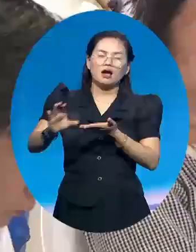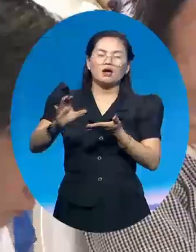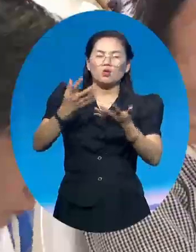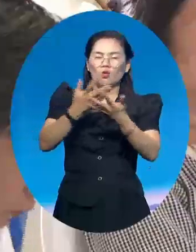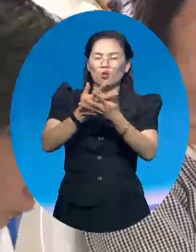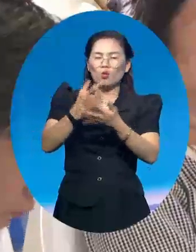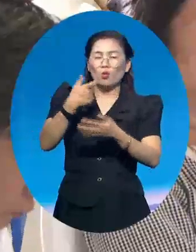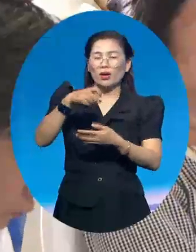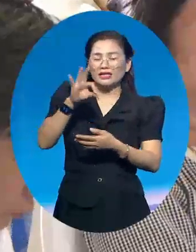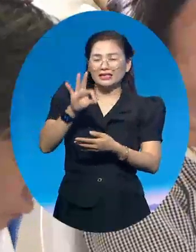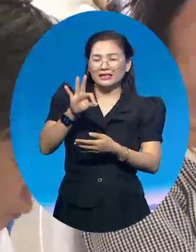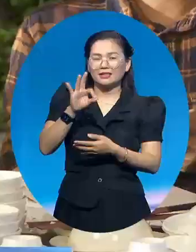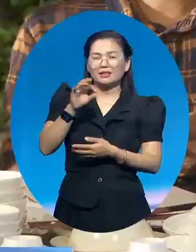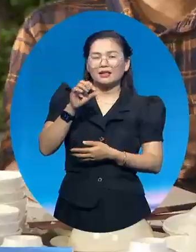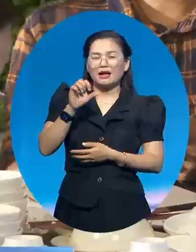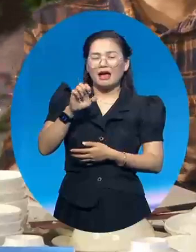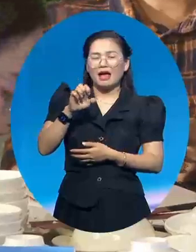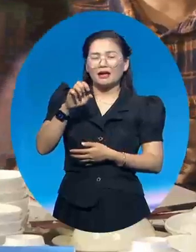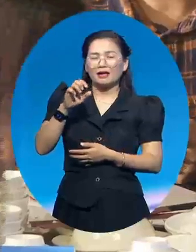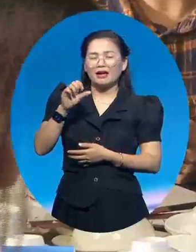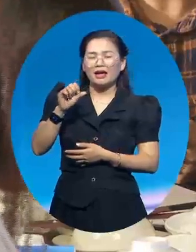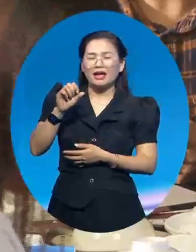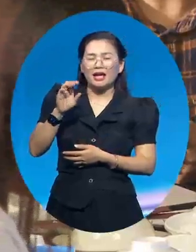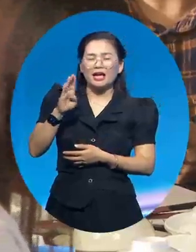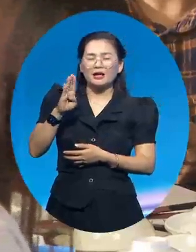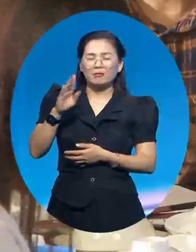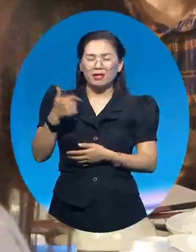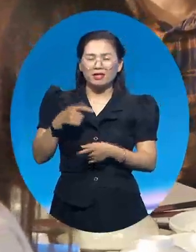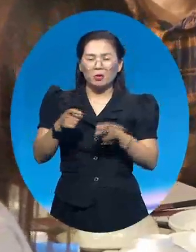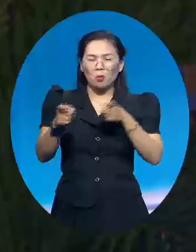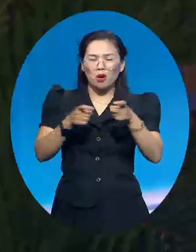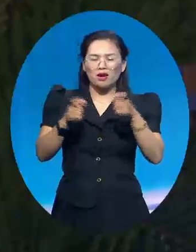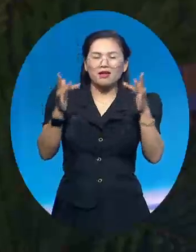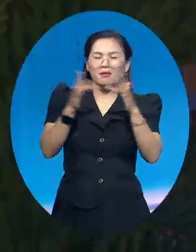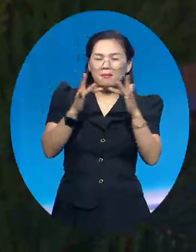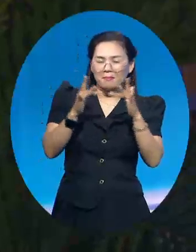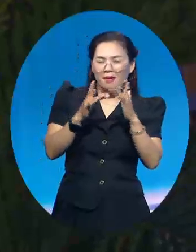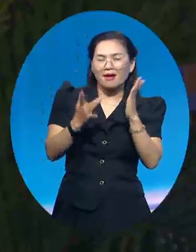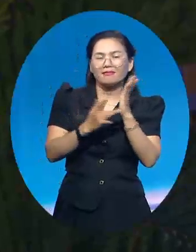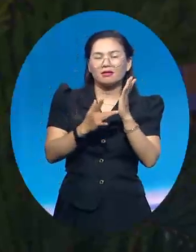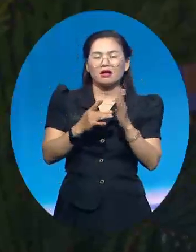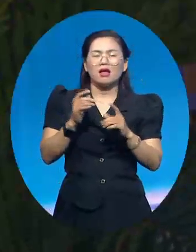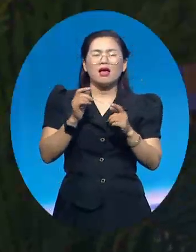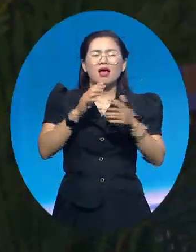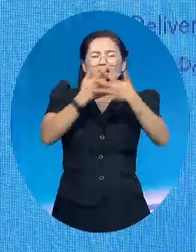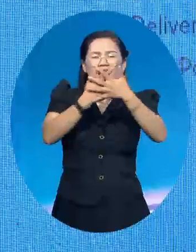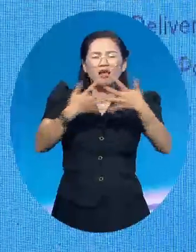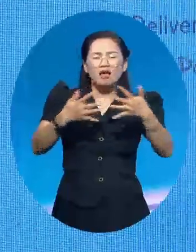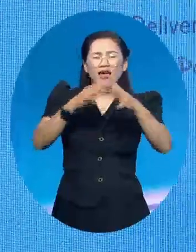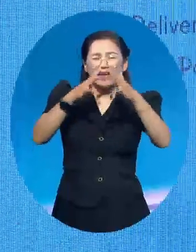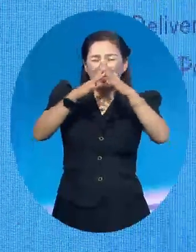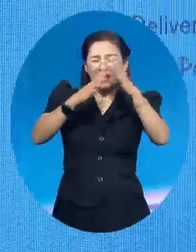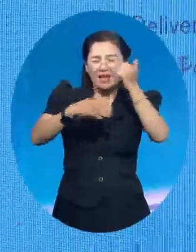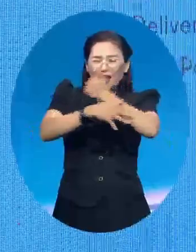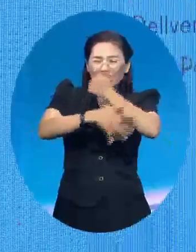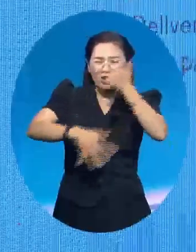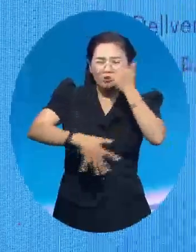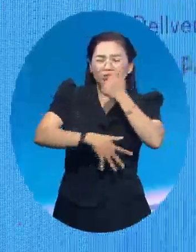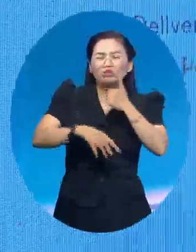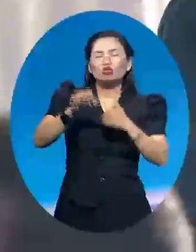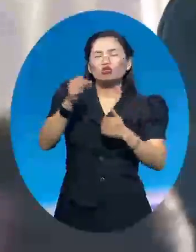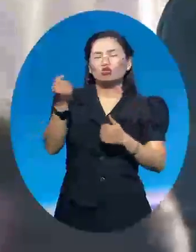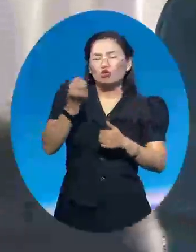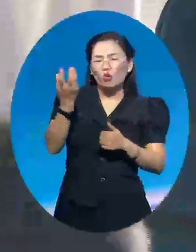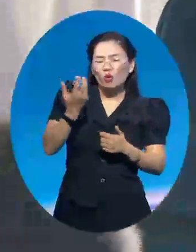trị nguồn lực doanh nghiệp SAP S4 HANA suốt 9 tháng. Hệ thống số giúp doanh nghiệp quản lý khâu chăn nuôi từ trang trại